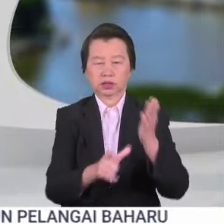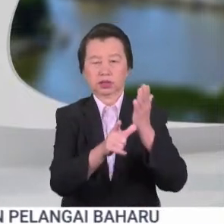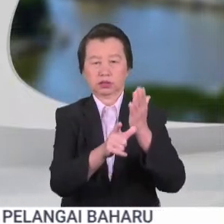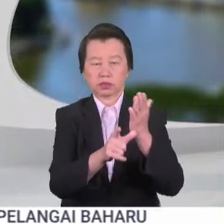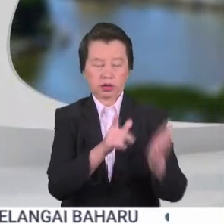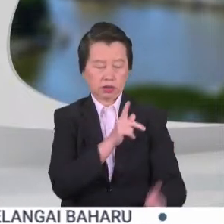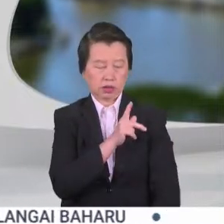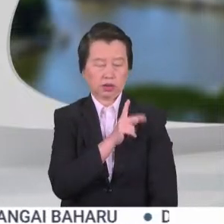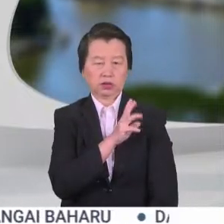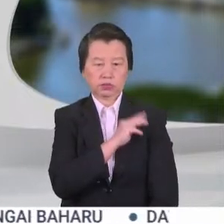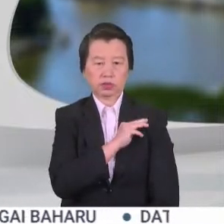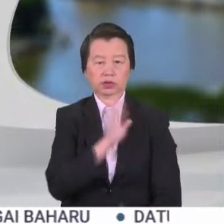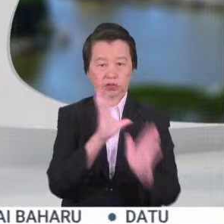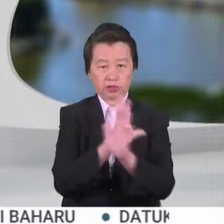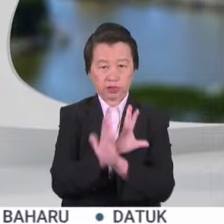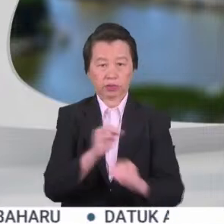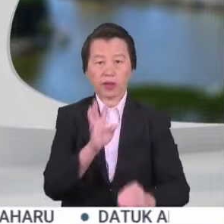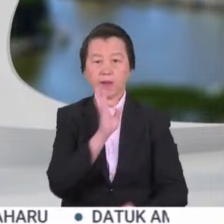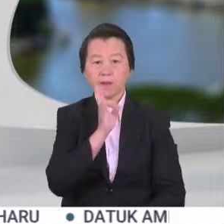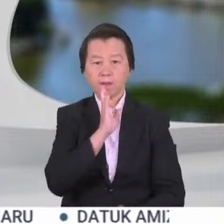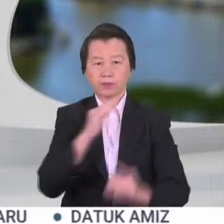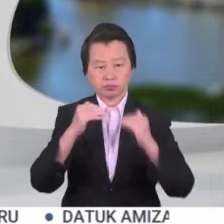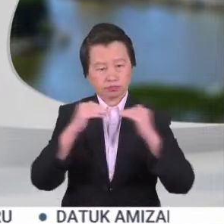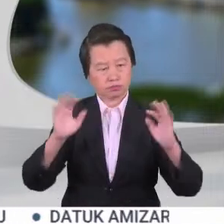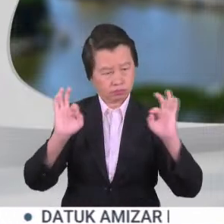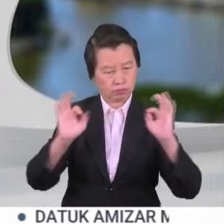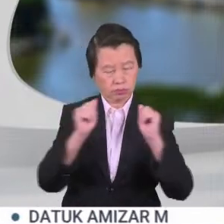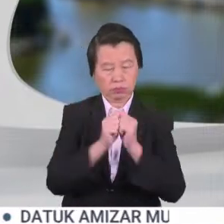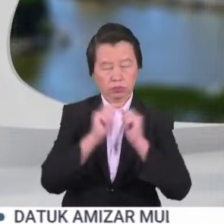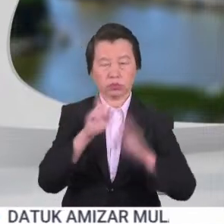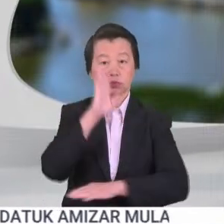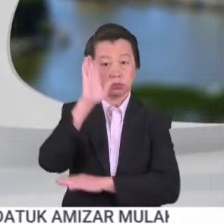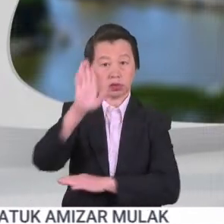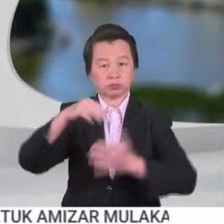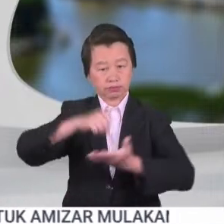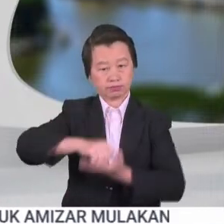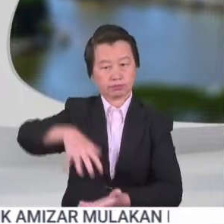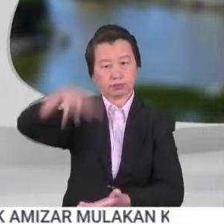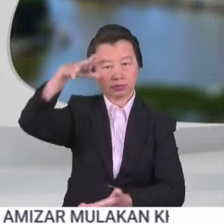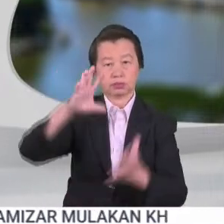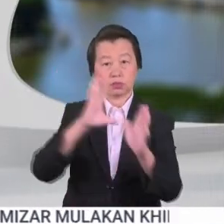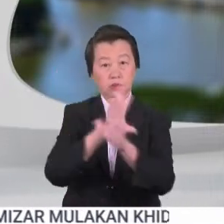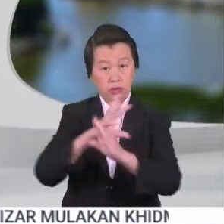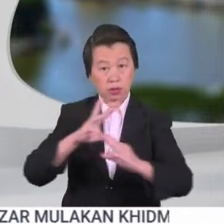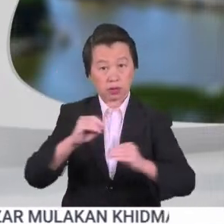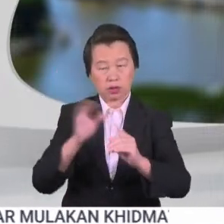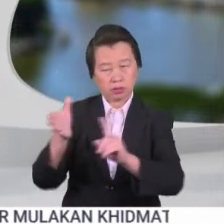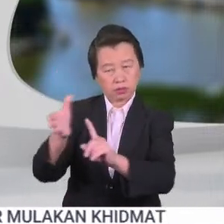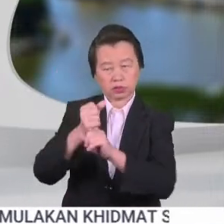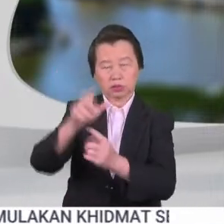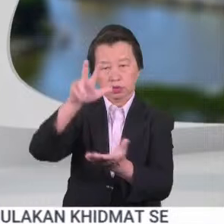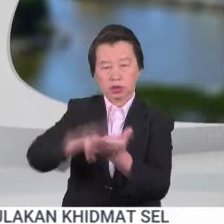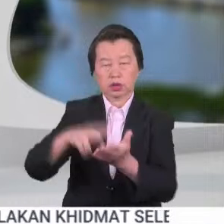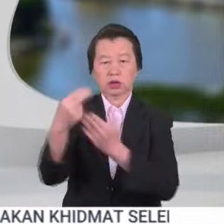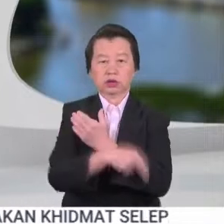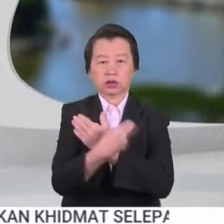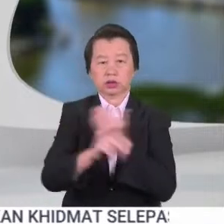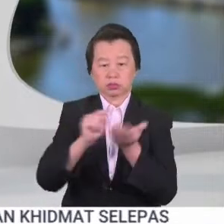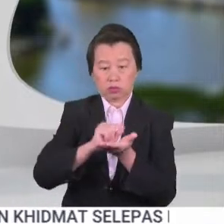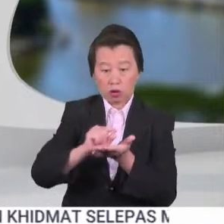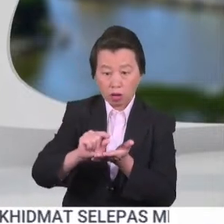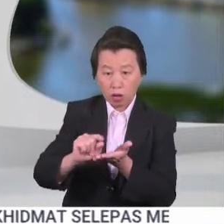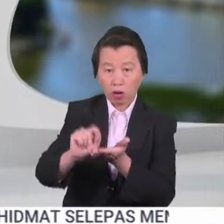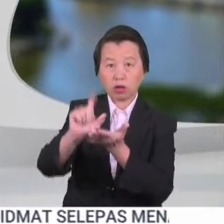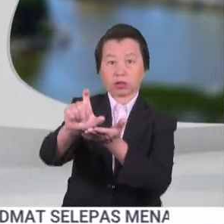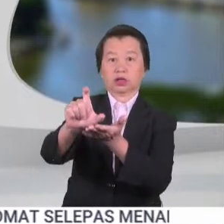Seri Dr yang berkata melalui kestabilan akan dapat menjamin kemakmuran Sarawak seterusnya mencapai status negeri berpendapatan